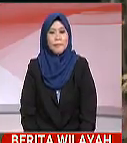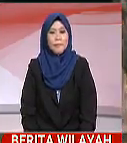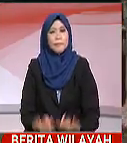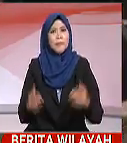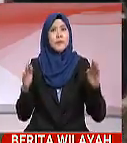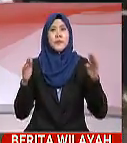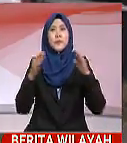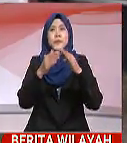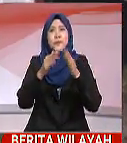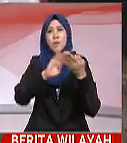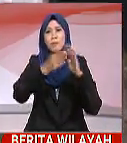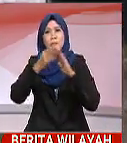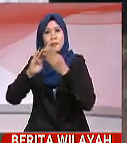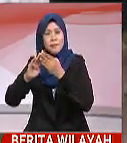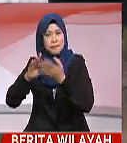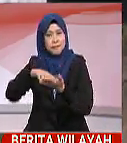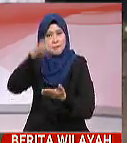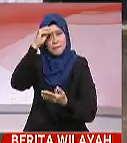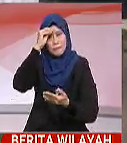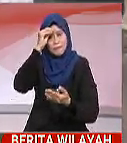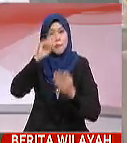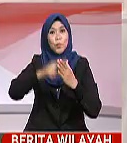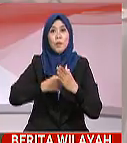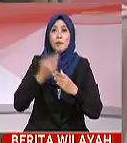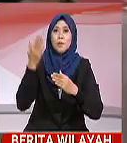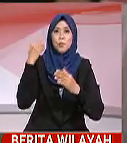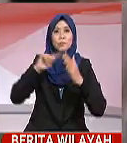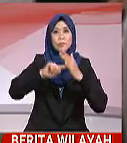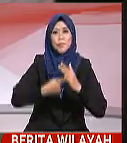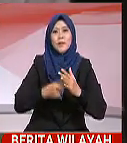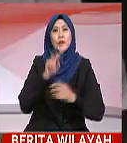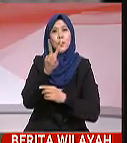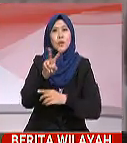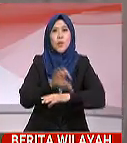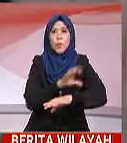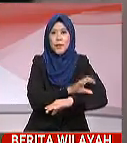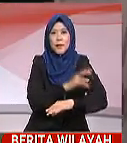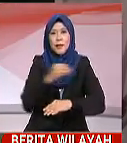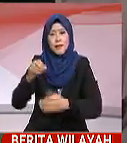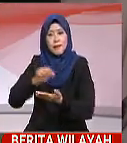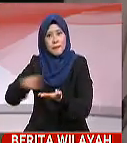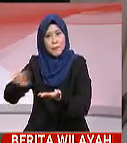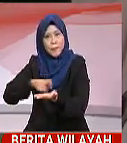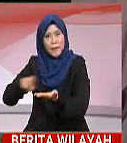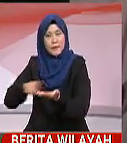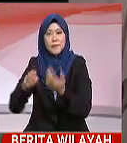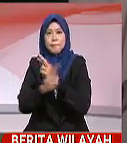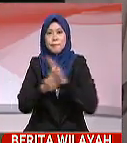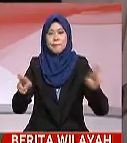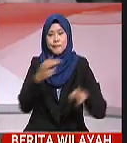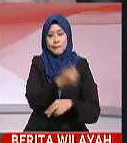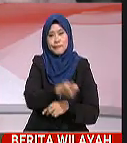Sudut komuniti pelajar ini yang mula beroperasi bulan lalu dilengkapi dua set komputer, alat pencetak dan beberapa kemudahan